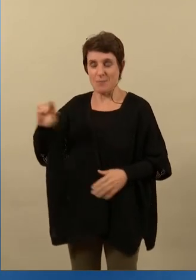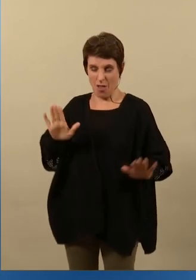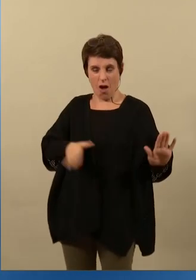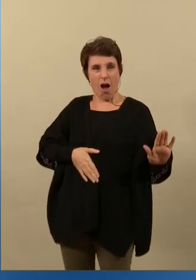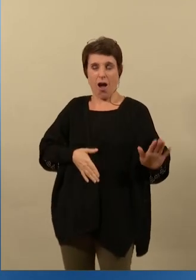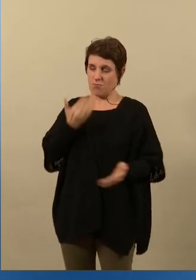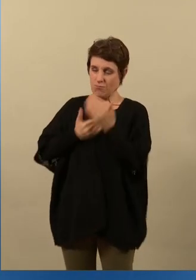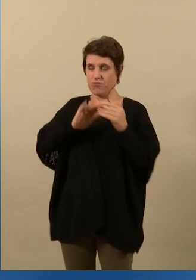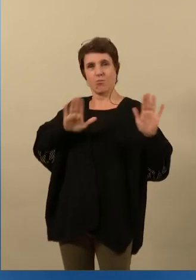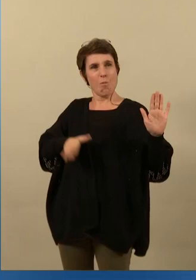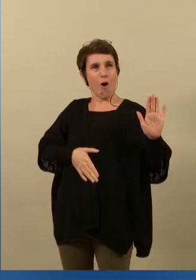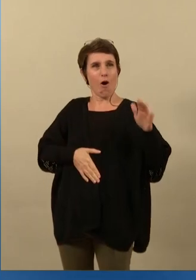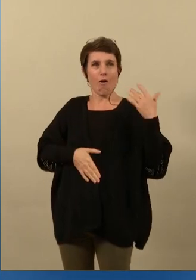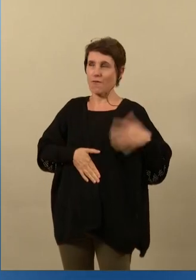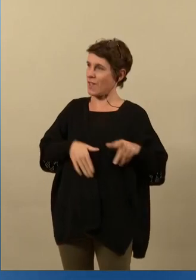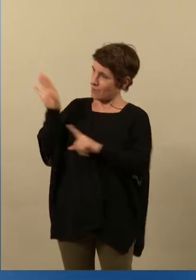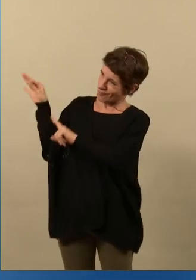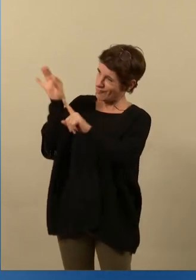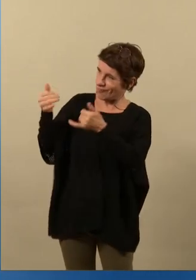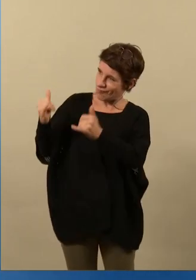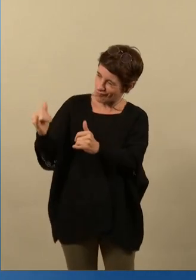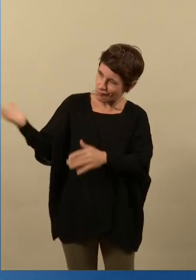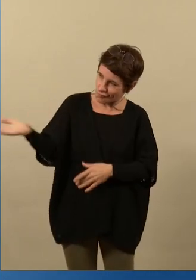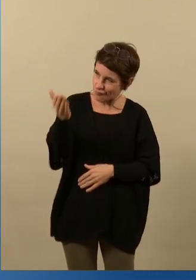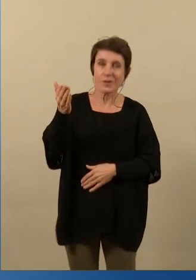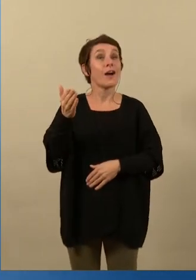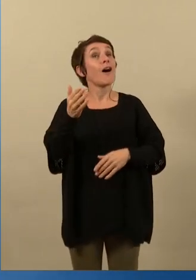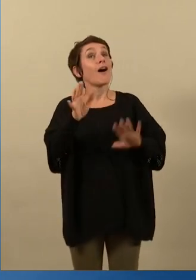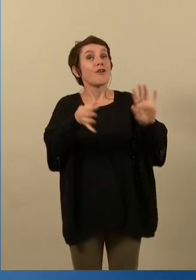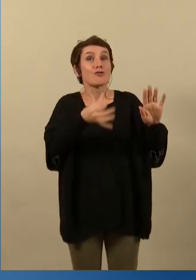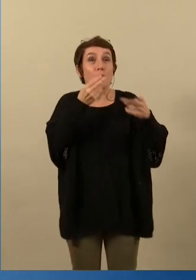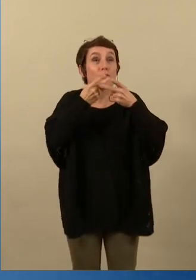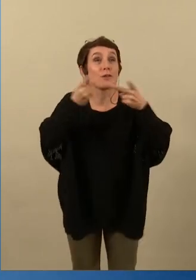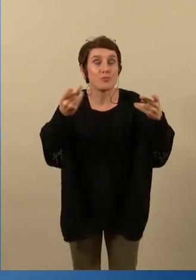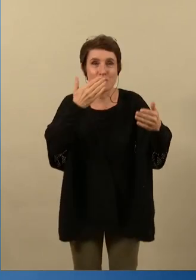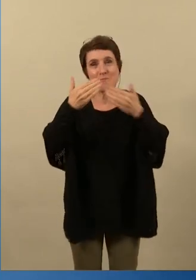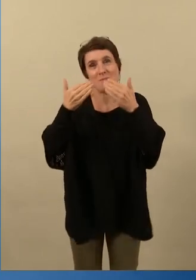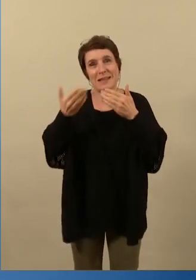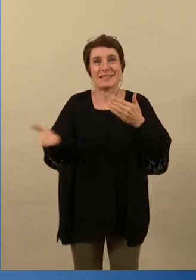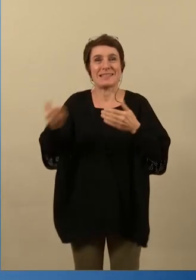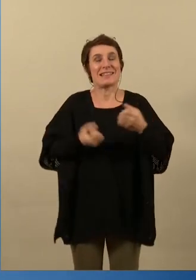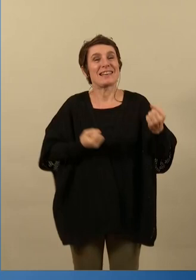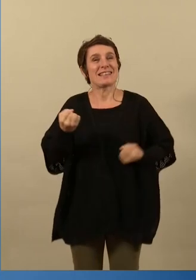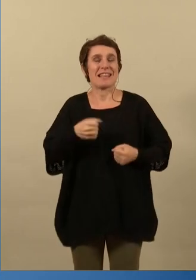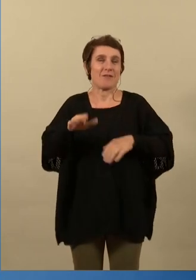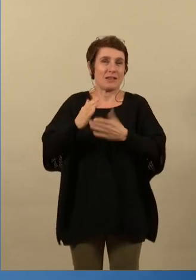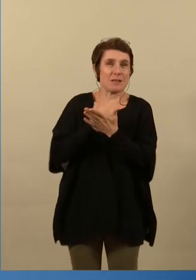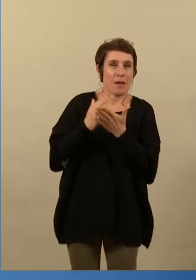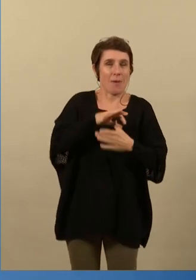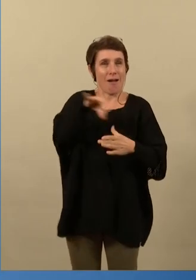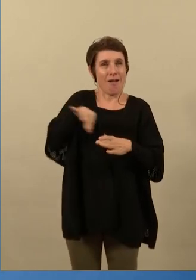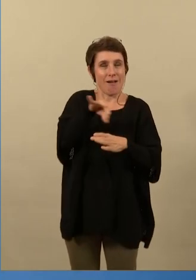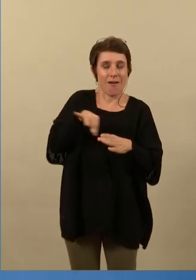bien rempli j'en profite pour remercier publiquement les servic du protocole pour ce délicieux